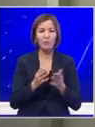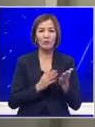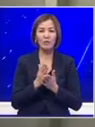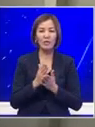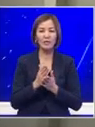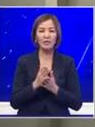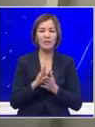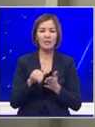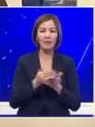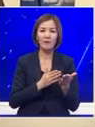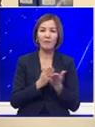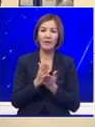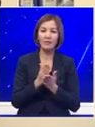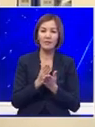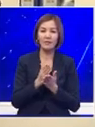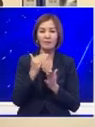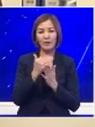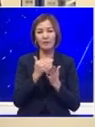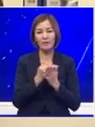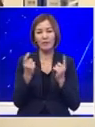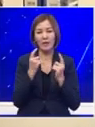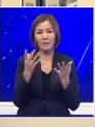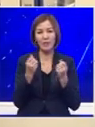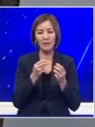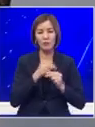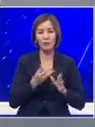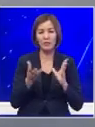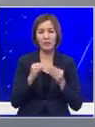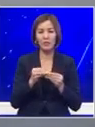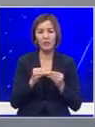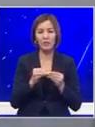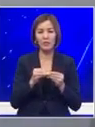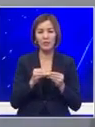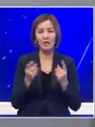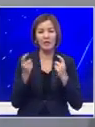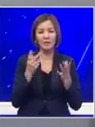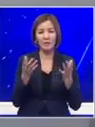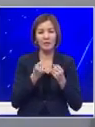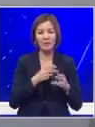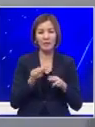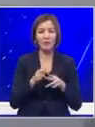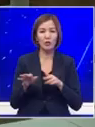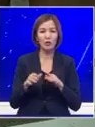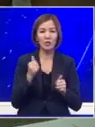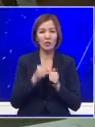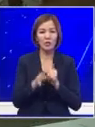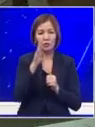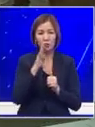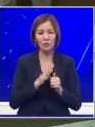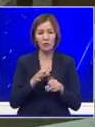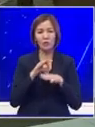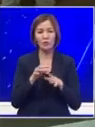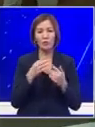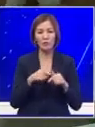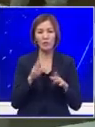саланың негізгі бағыт-бағдарларын мағлұмат алып, жұмыс нәтижелерінен ақпар алды. Мұндай шаралар 90 сайын ұйымдастырылып тұрады.